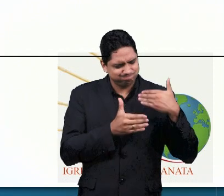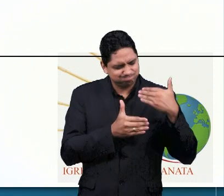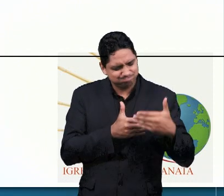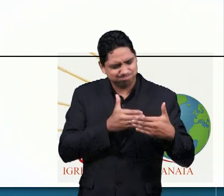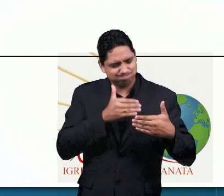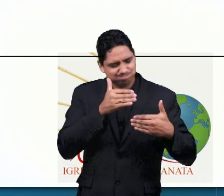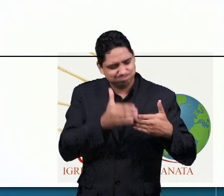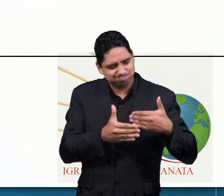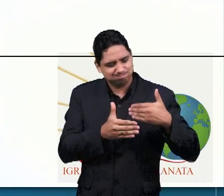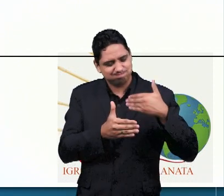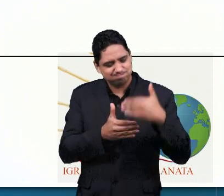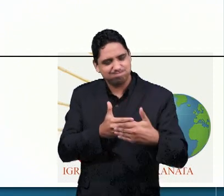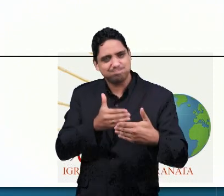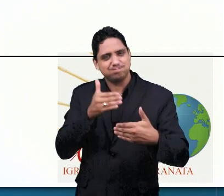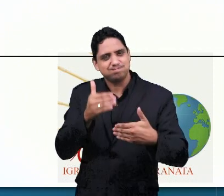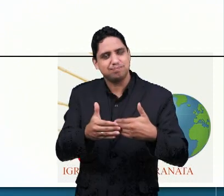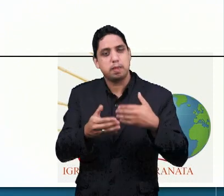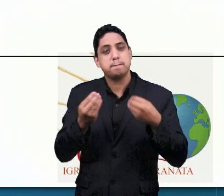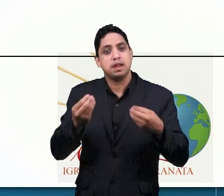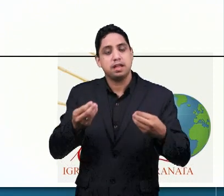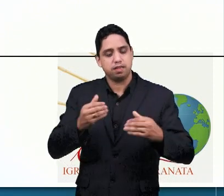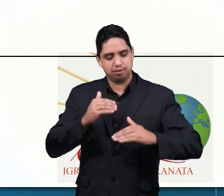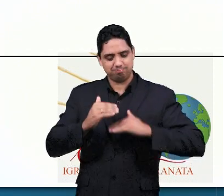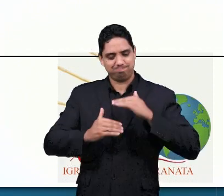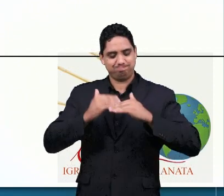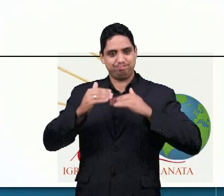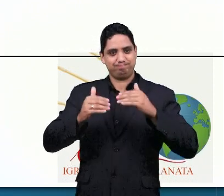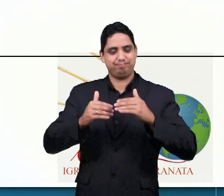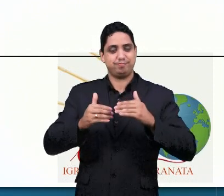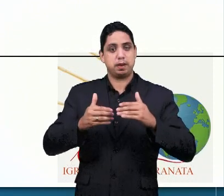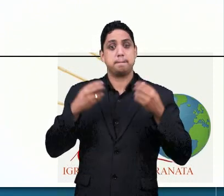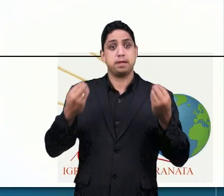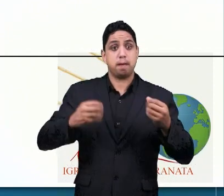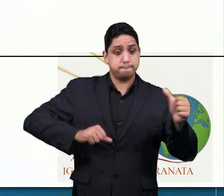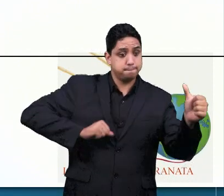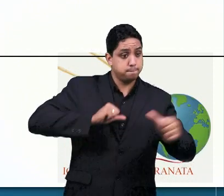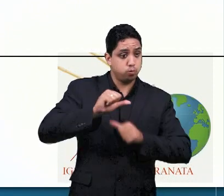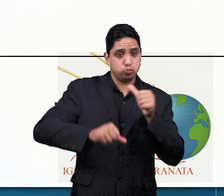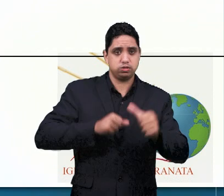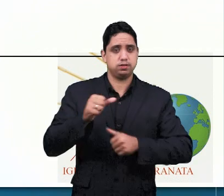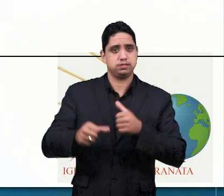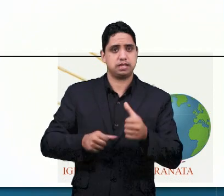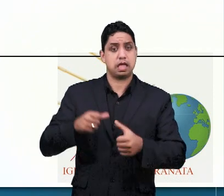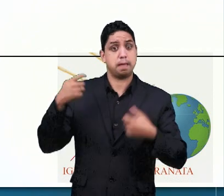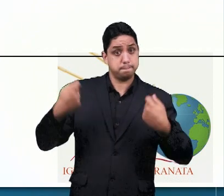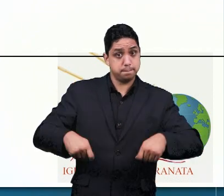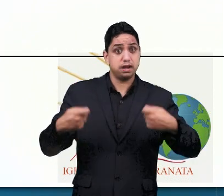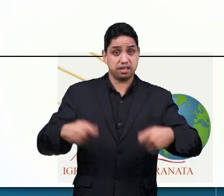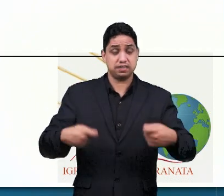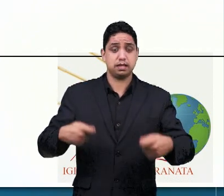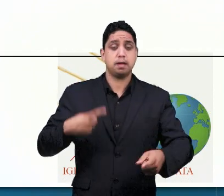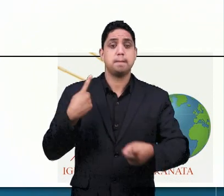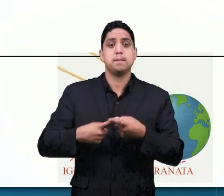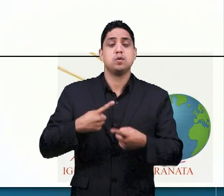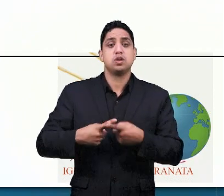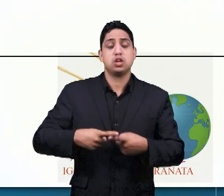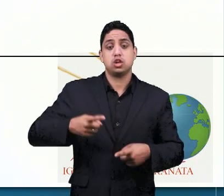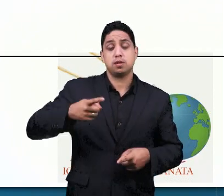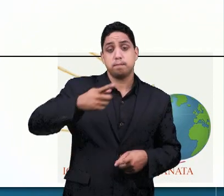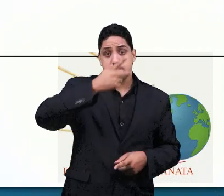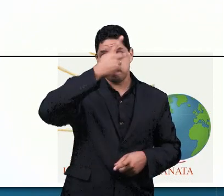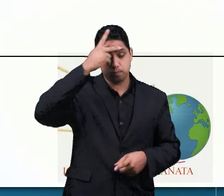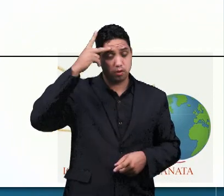du chrétien pour ce type de changement qui est nécessaire. Parce que